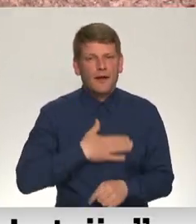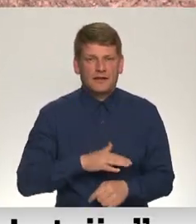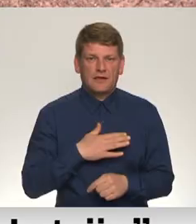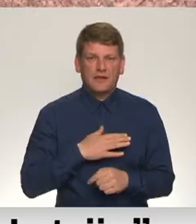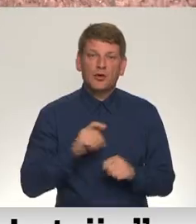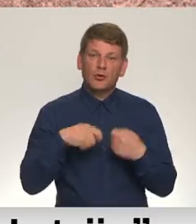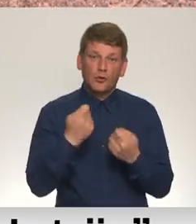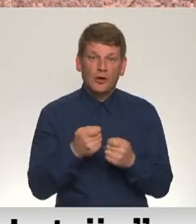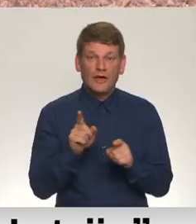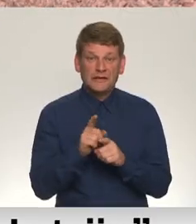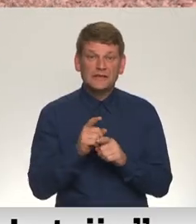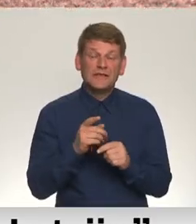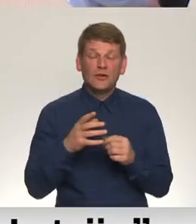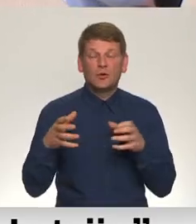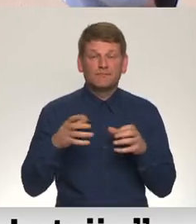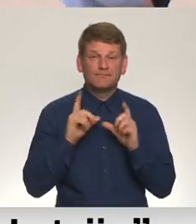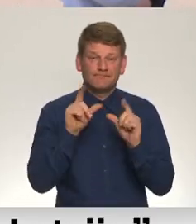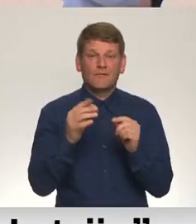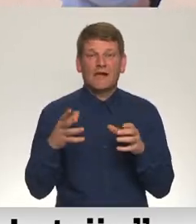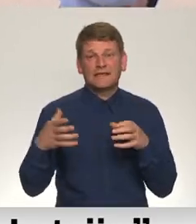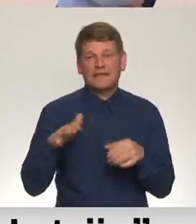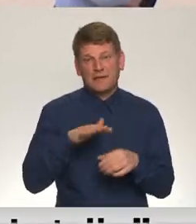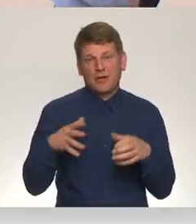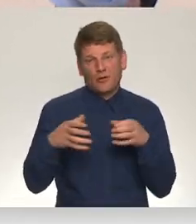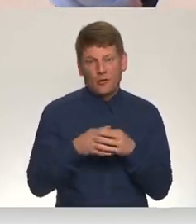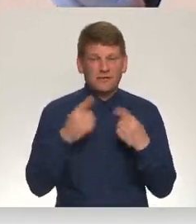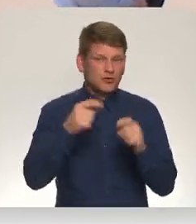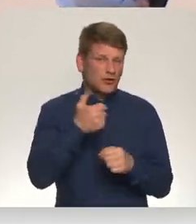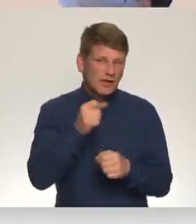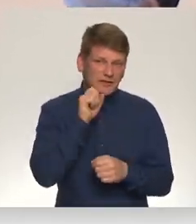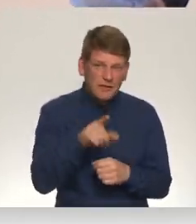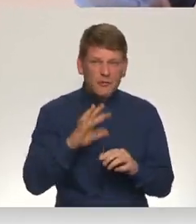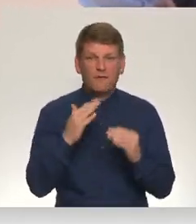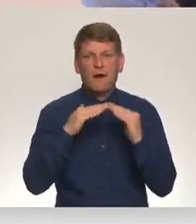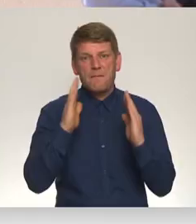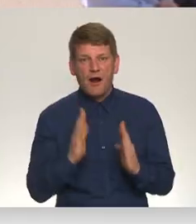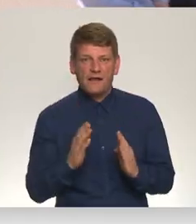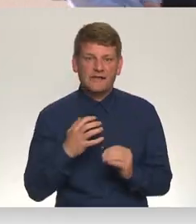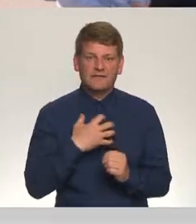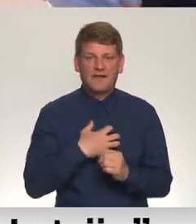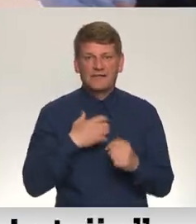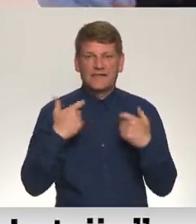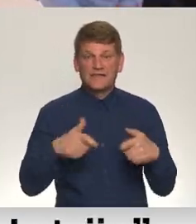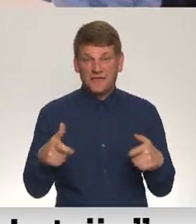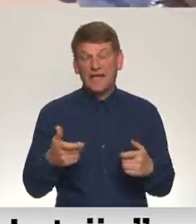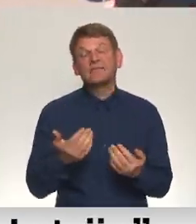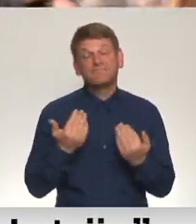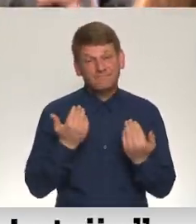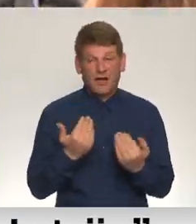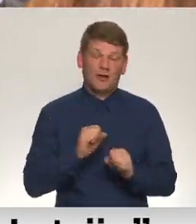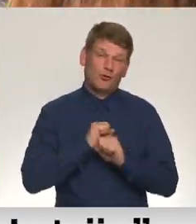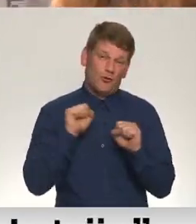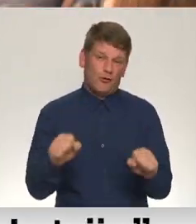to darīt vienmēr ar savu ģimeni kopā. Šitas gadus jau nebija, vai mājās vajadzēja svinēti, tagad jau